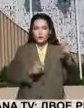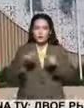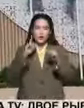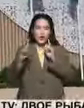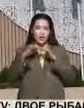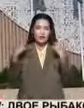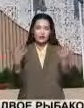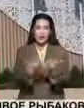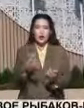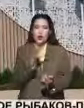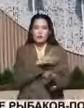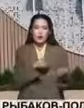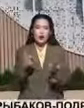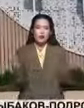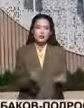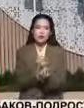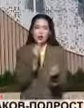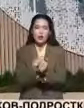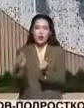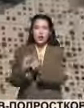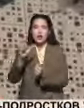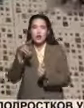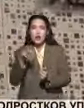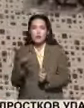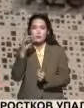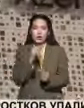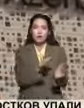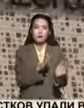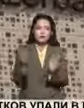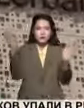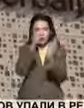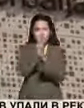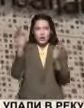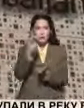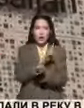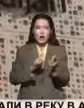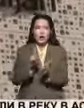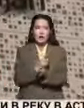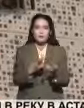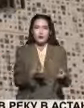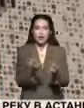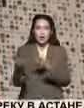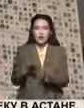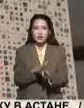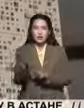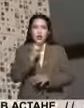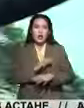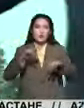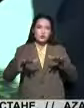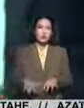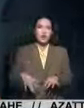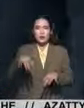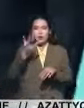саммита. Они будут обсуждать, как сделать так, чтобы минимизировать последствия климатических изменений. К слову, ожидается участие лидеров 80 стран,